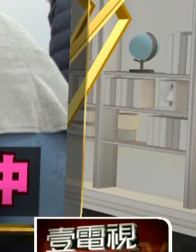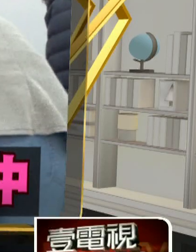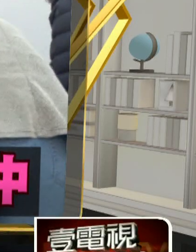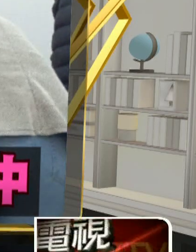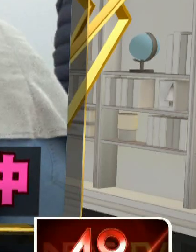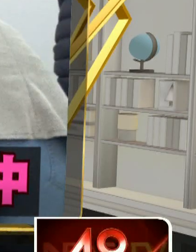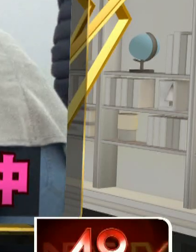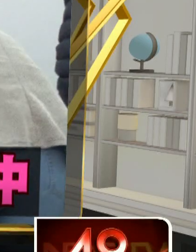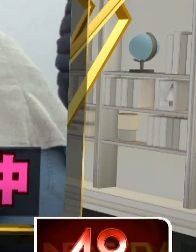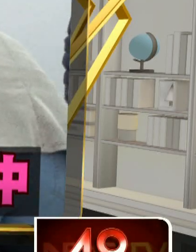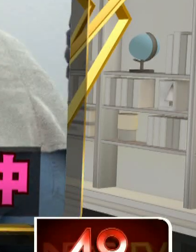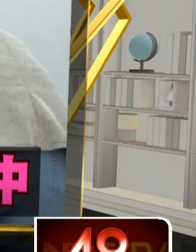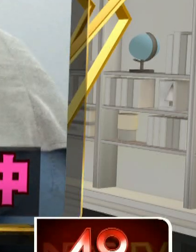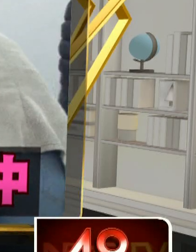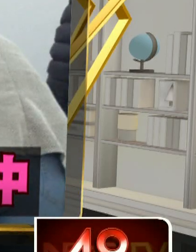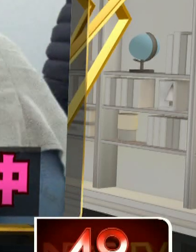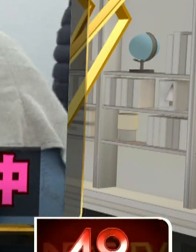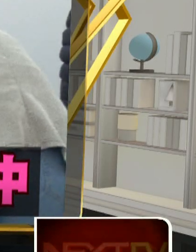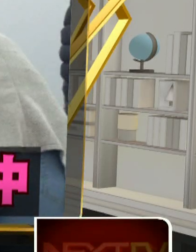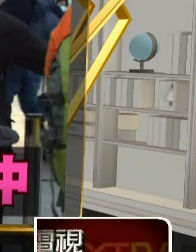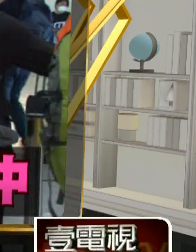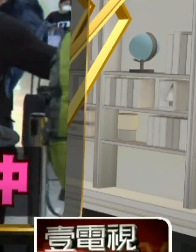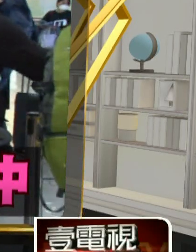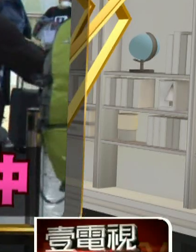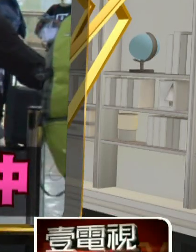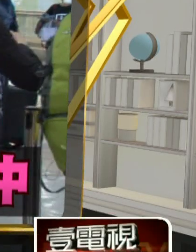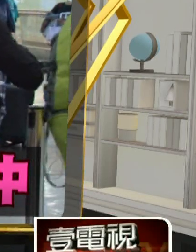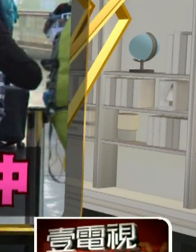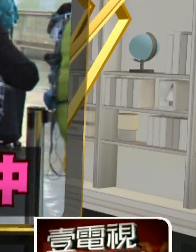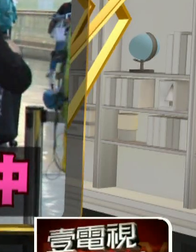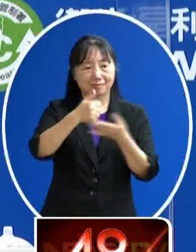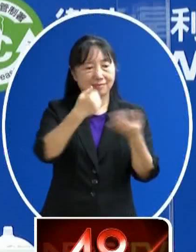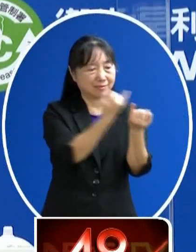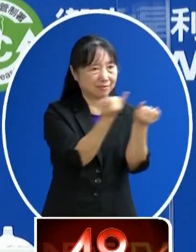情人节，陈时中指挥官也透露会请太太一家当礼物。